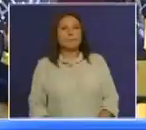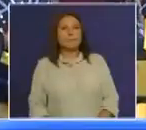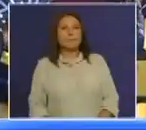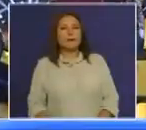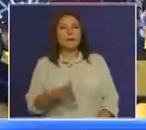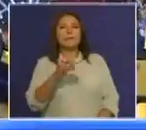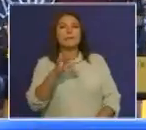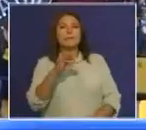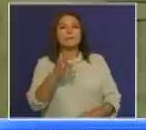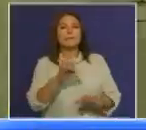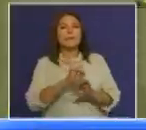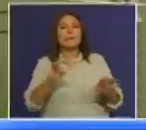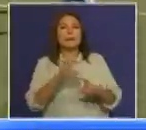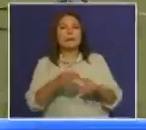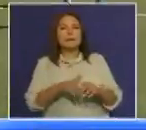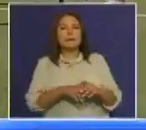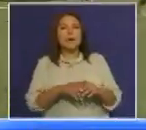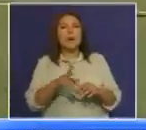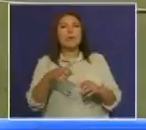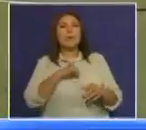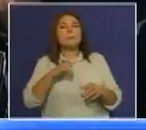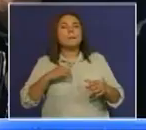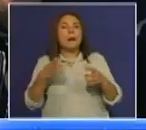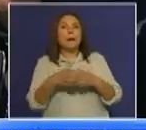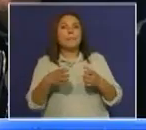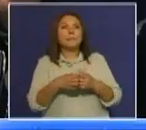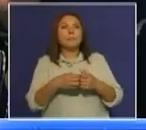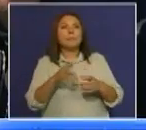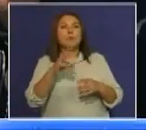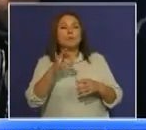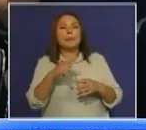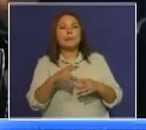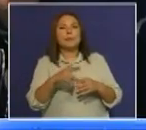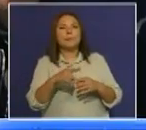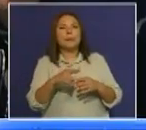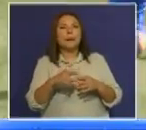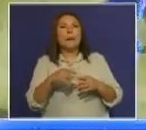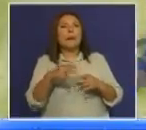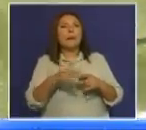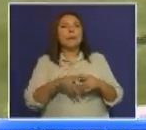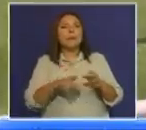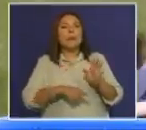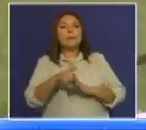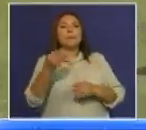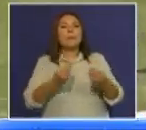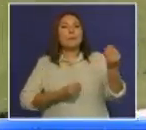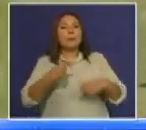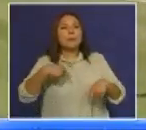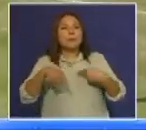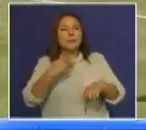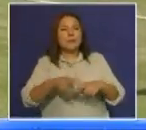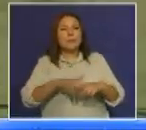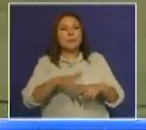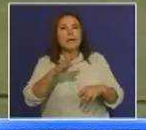Қызу тартыс, жасыл алаңдағы жанталас, өз командасын қолдауға келген мыңдаған жанкүйерлер. Матч осылай басталды. Ақтаулық Каспи осыған